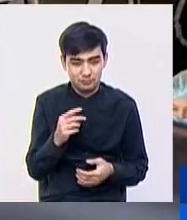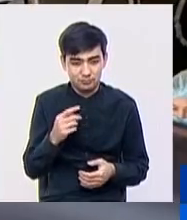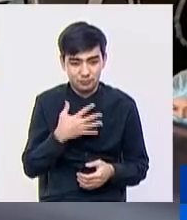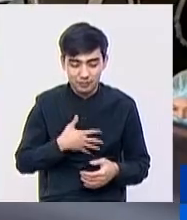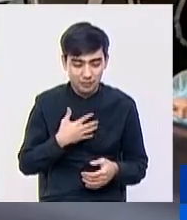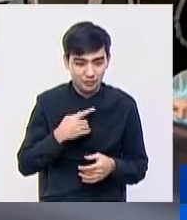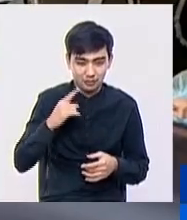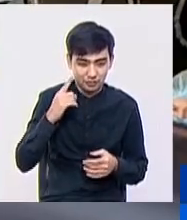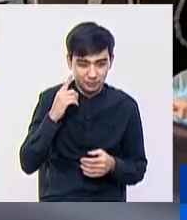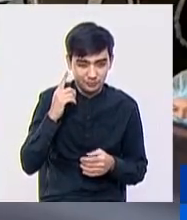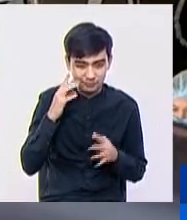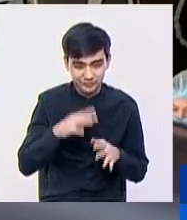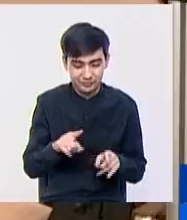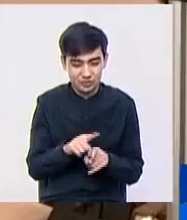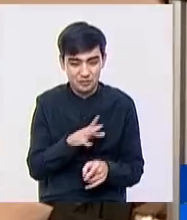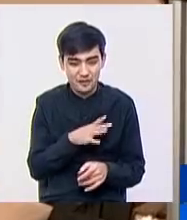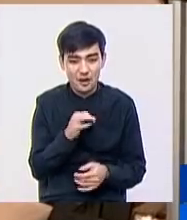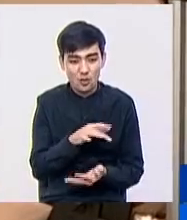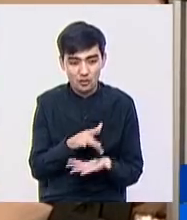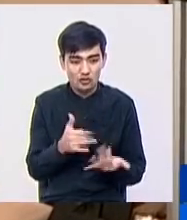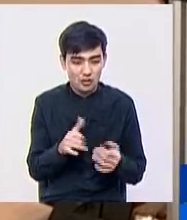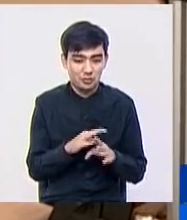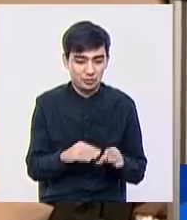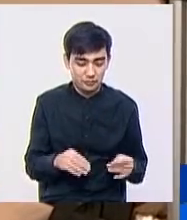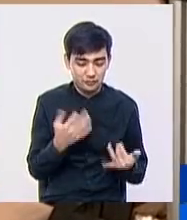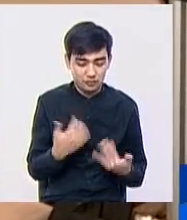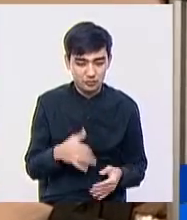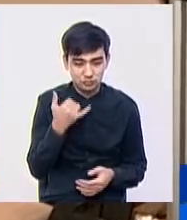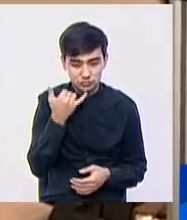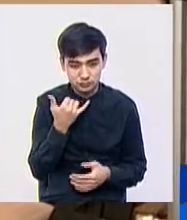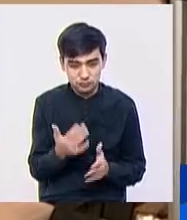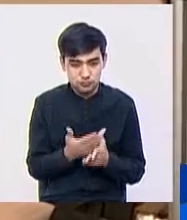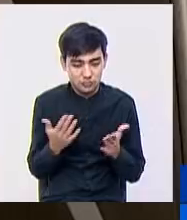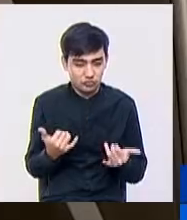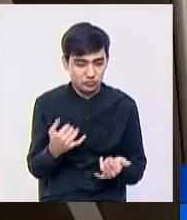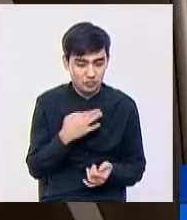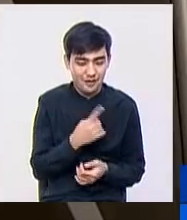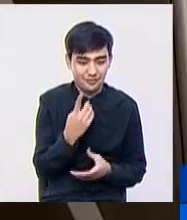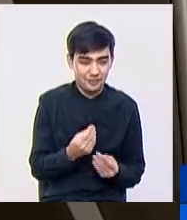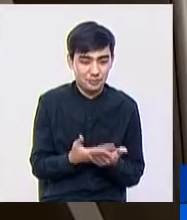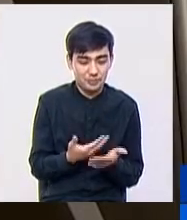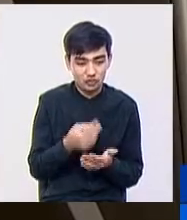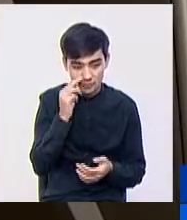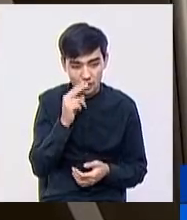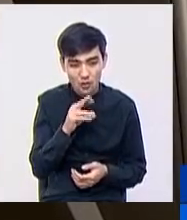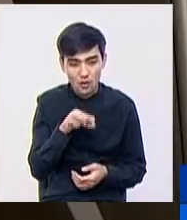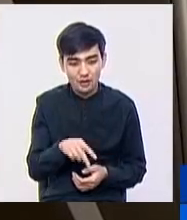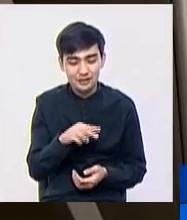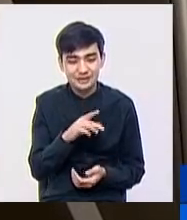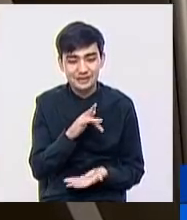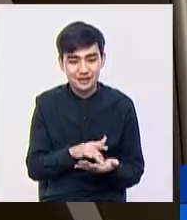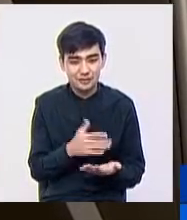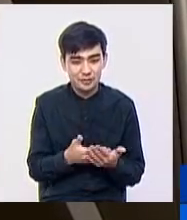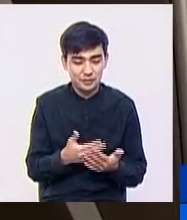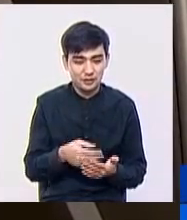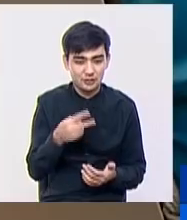когда ситуация в городе успокоилась, вопреки всем ожиданиям, вызовов стало больше. Так, за сутки шымкентский колл-центр регистрирует